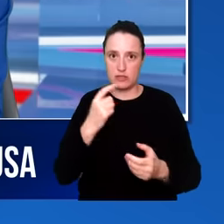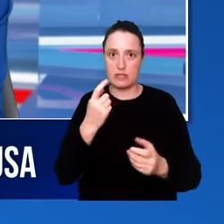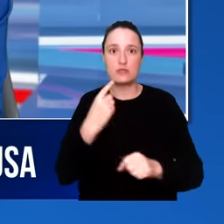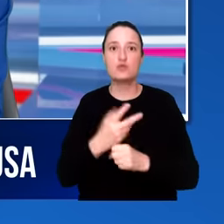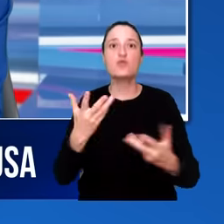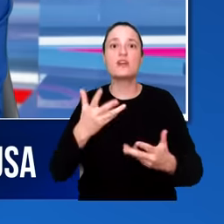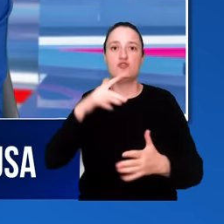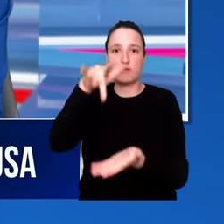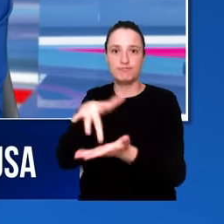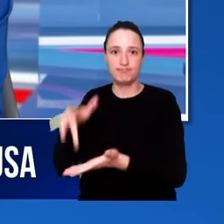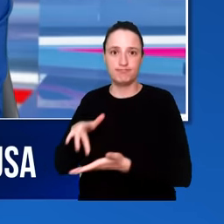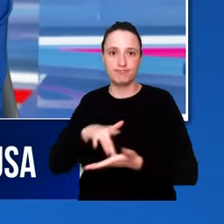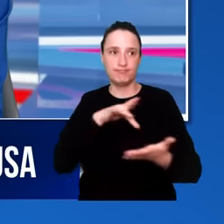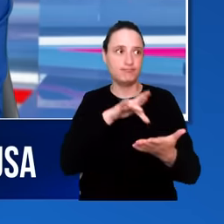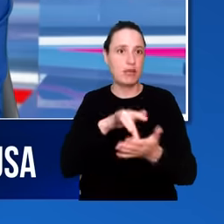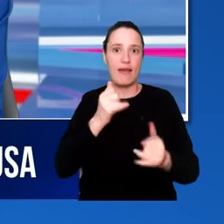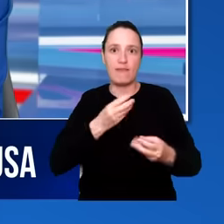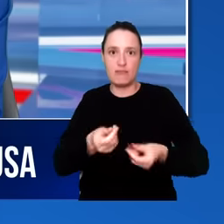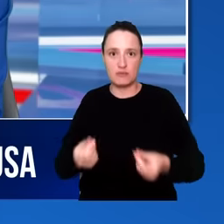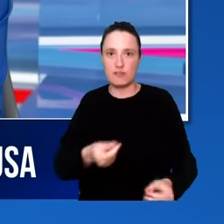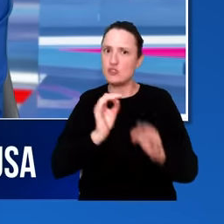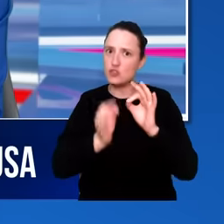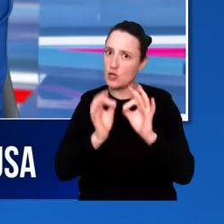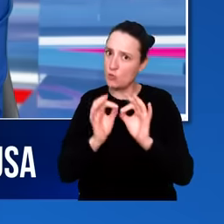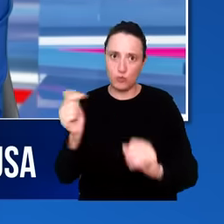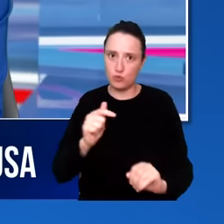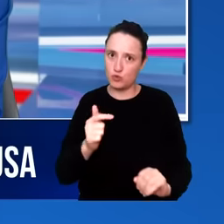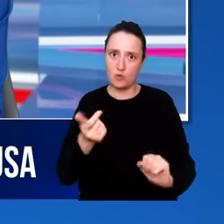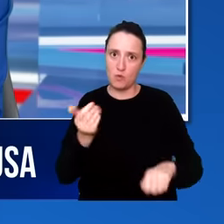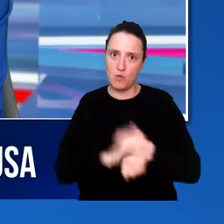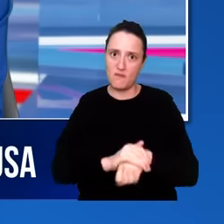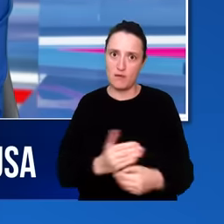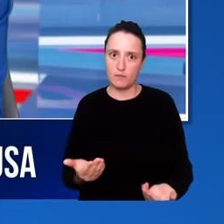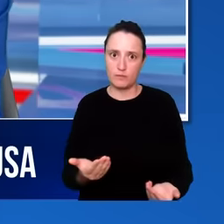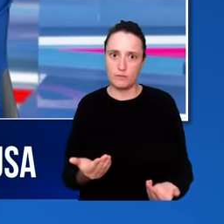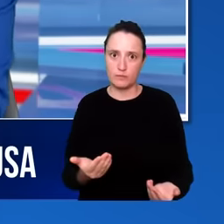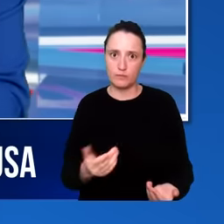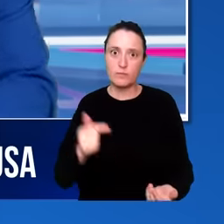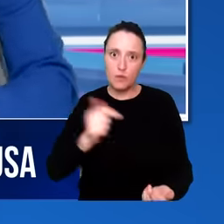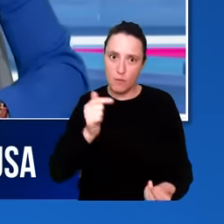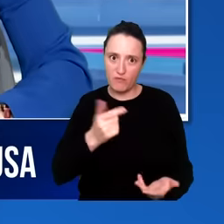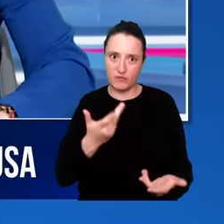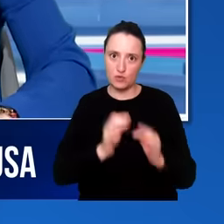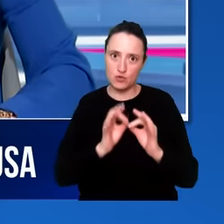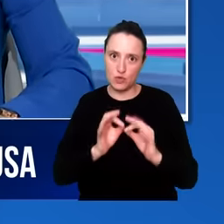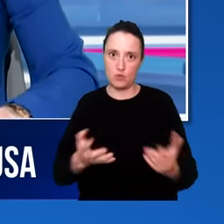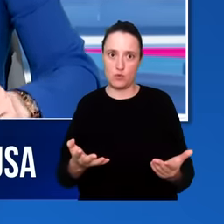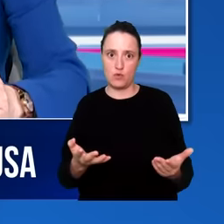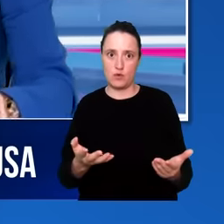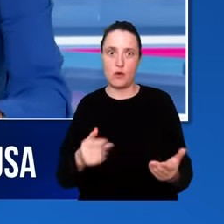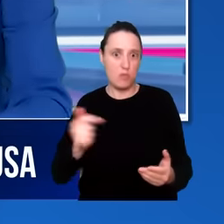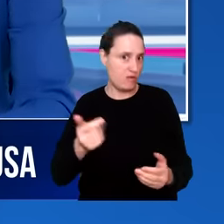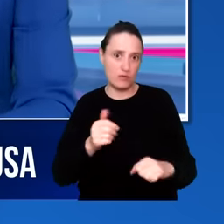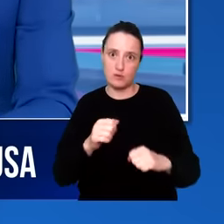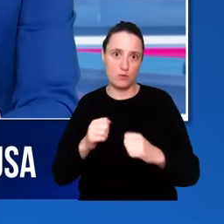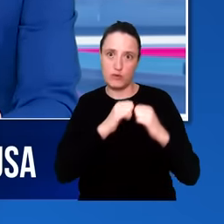jest finansowana. To są nieprawdopodobnie szczegółowe jakieś szczegóły, które musiały być uzgodnione.